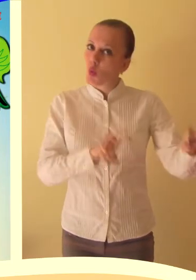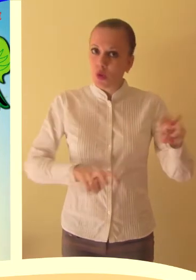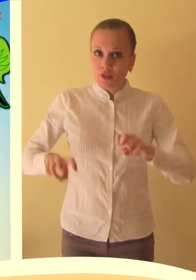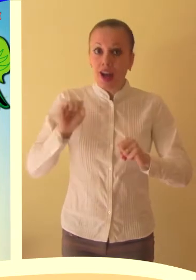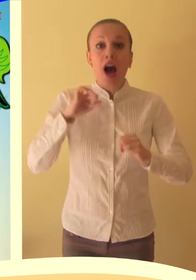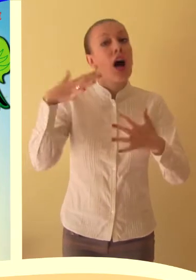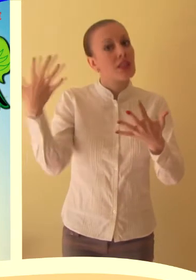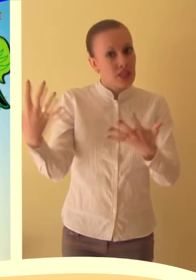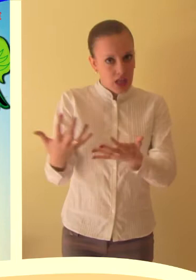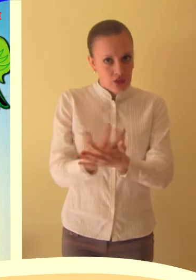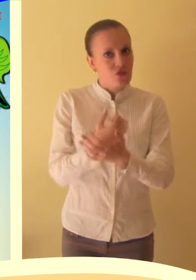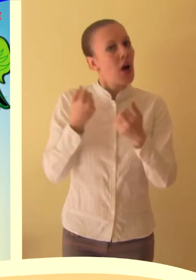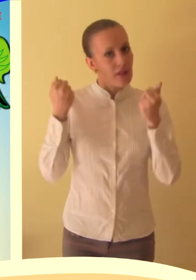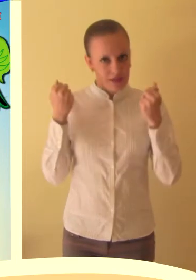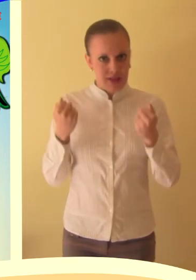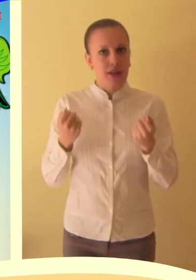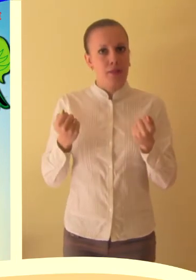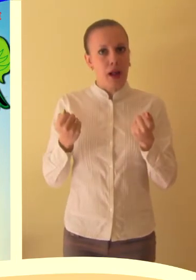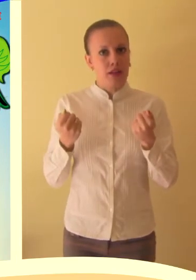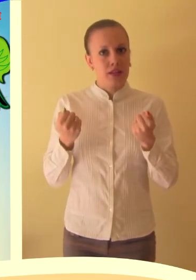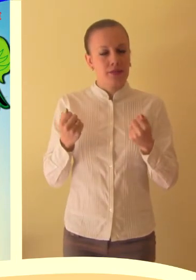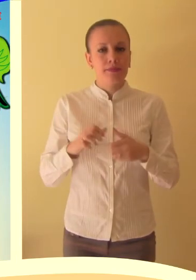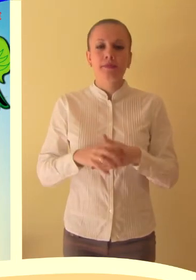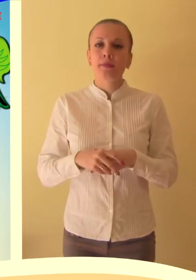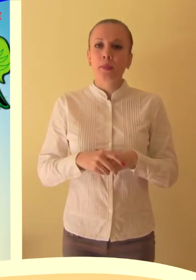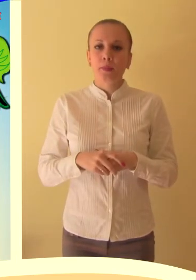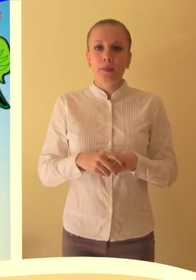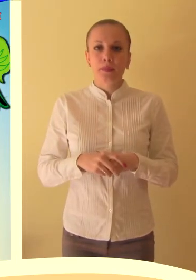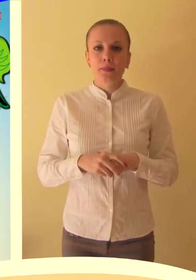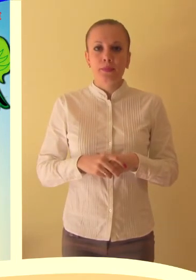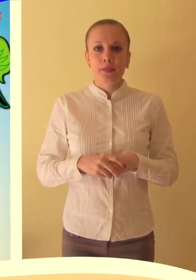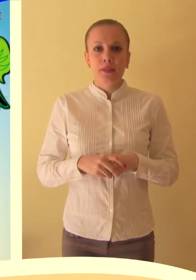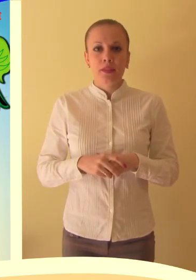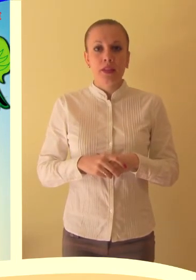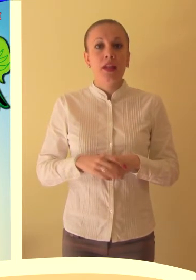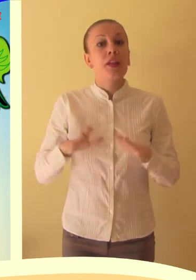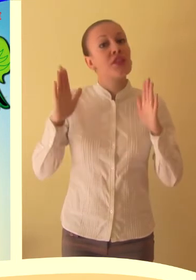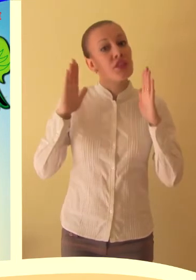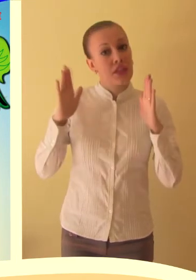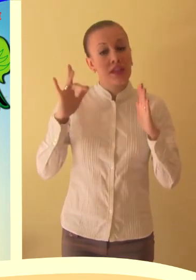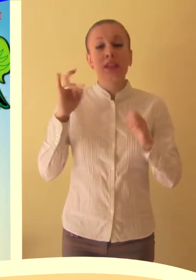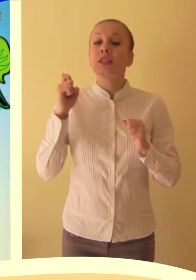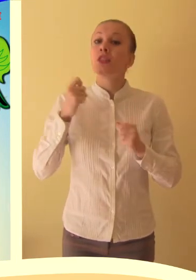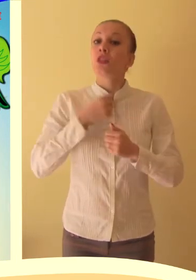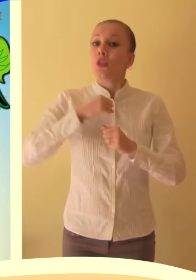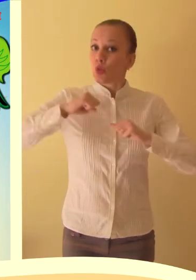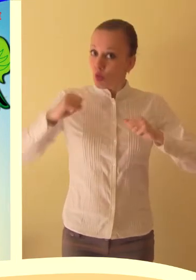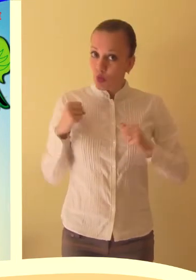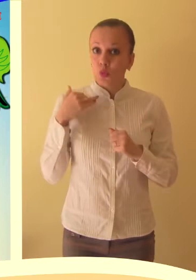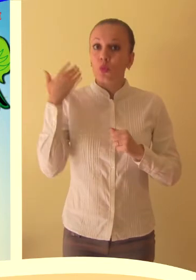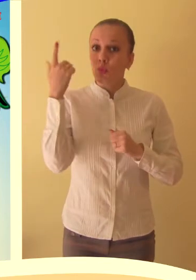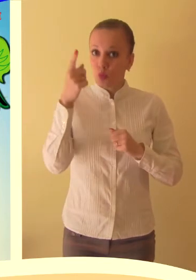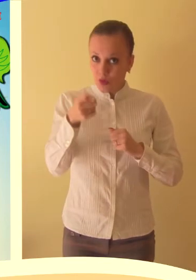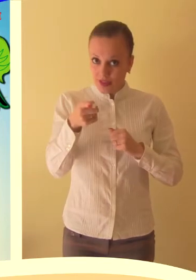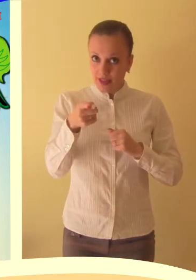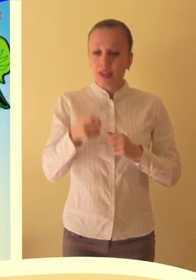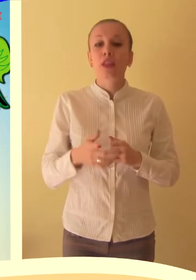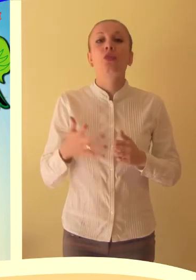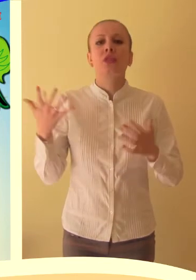Друга шукай, а знай шо? Тримай, тільки з